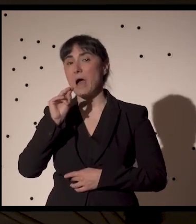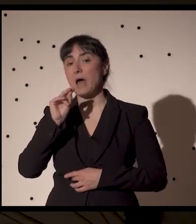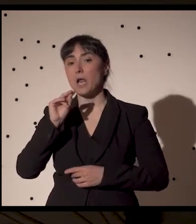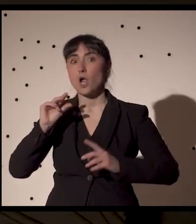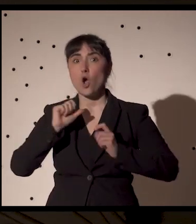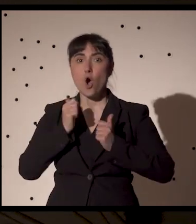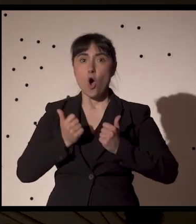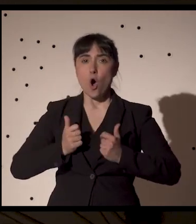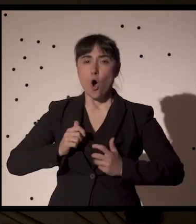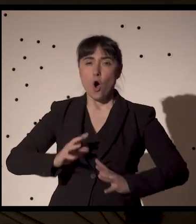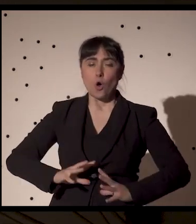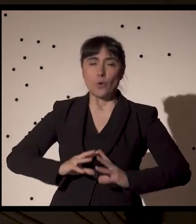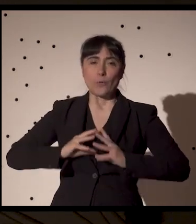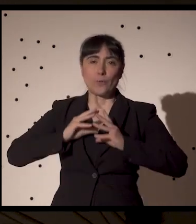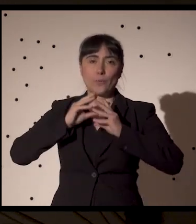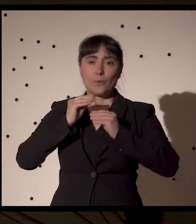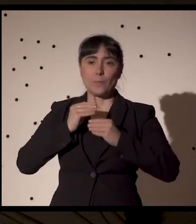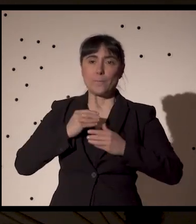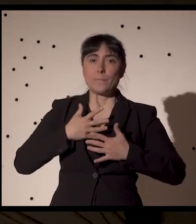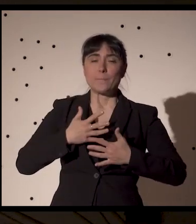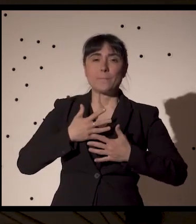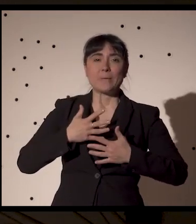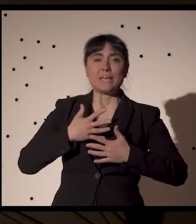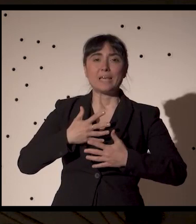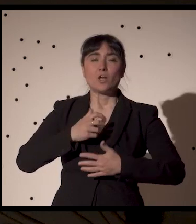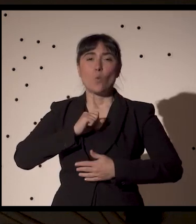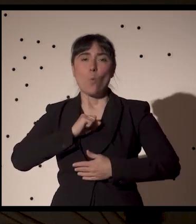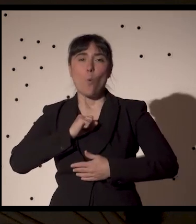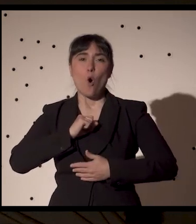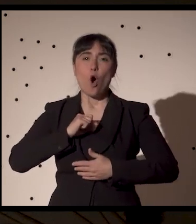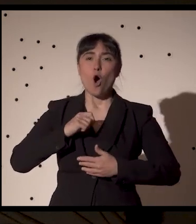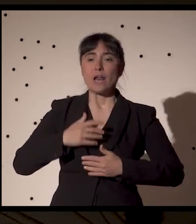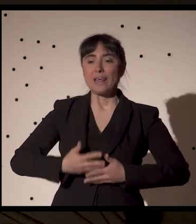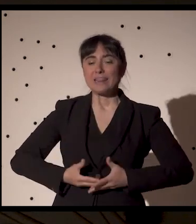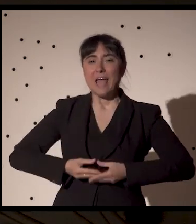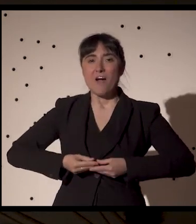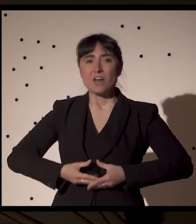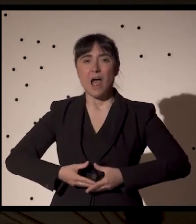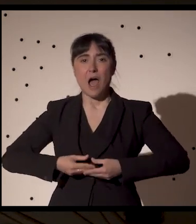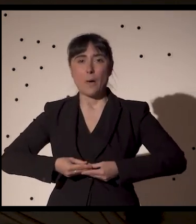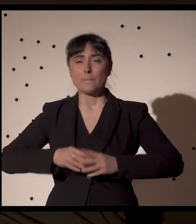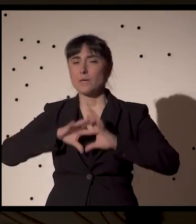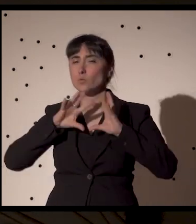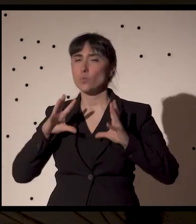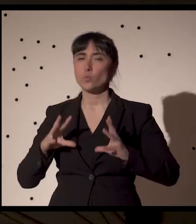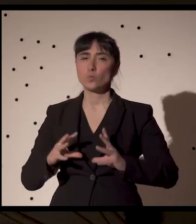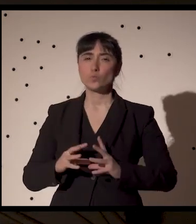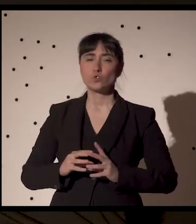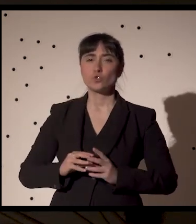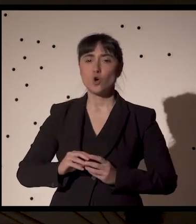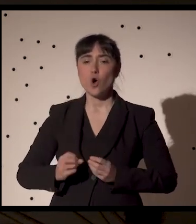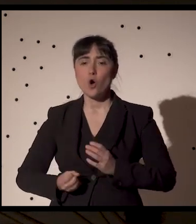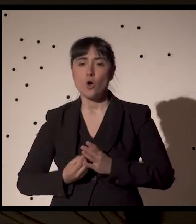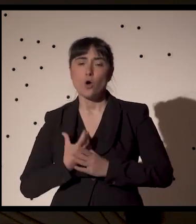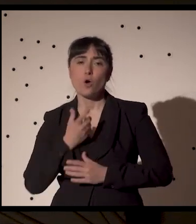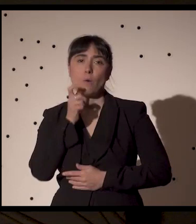il respiro attraverso il battito del cuore attraverso il diaframma tutto il corpo partecipa della dell'atto del dire è